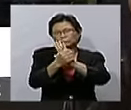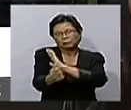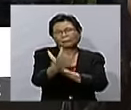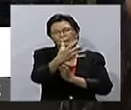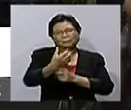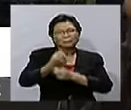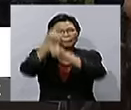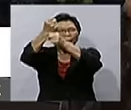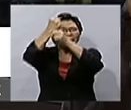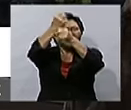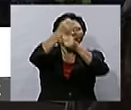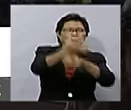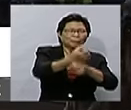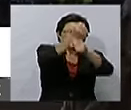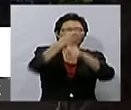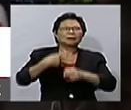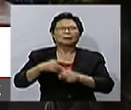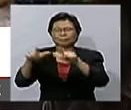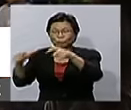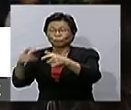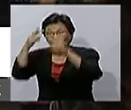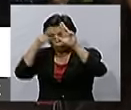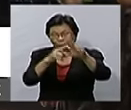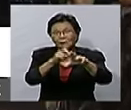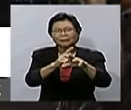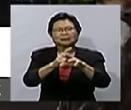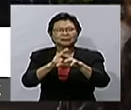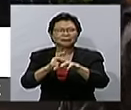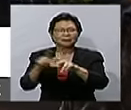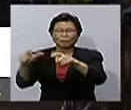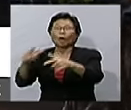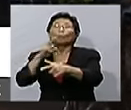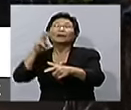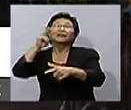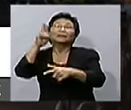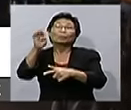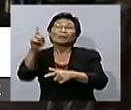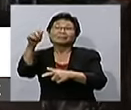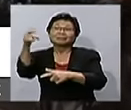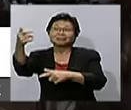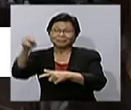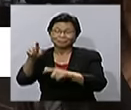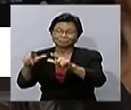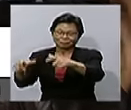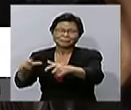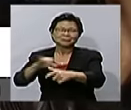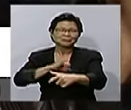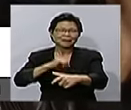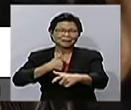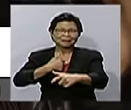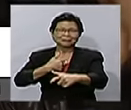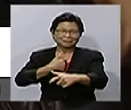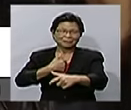dapat mengatasi pasukan yang memang kita hormati di Sabah ini, iaitu pasukan veteran. Dan saya sendiri